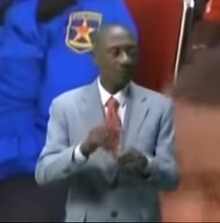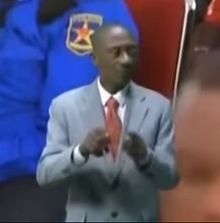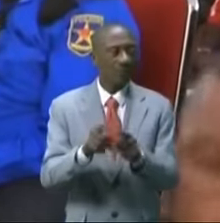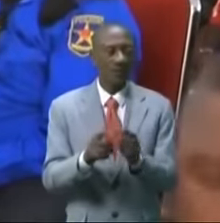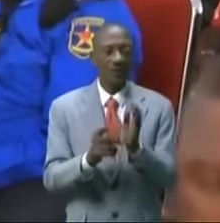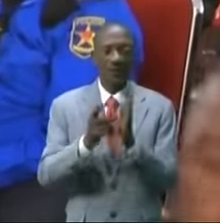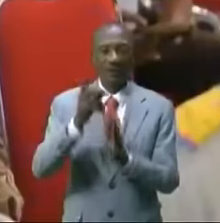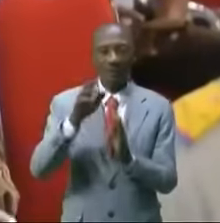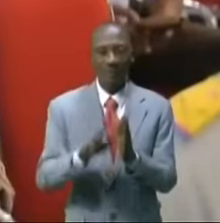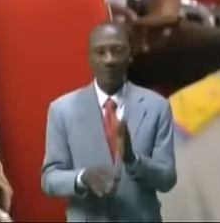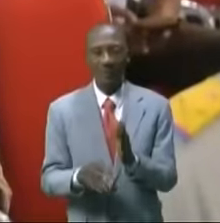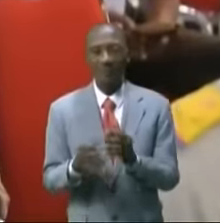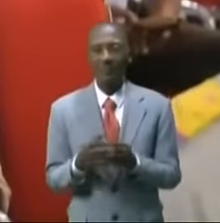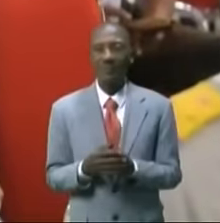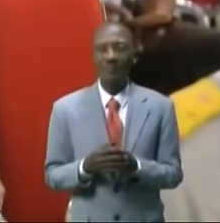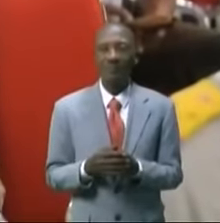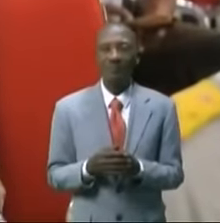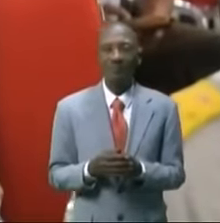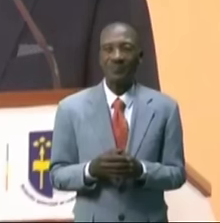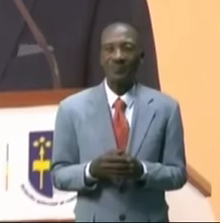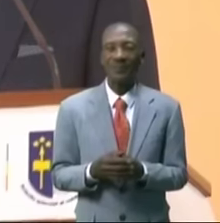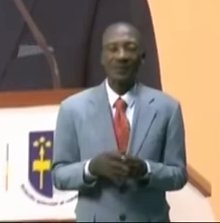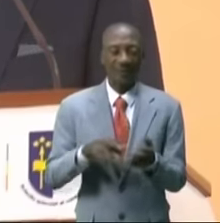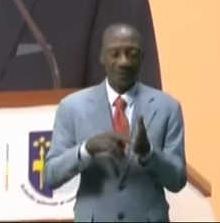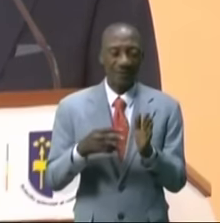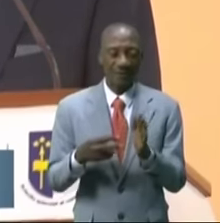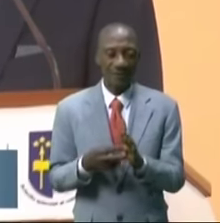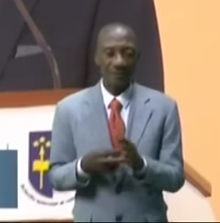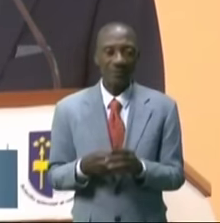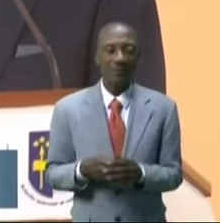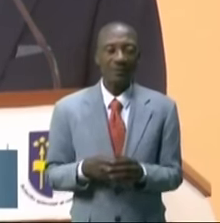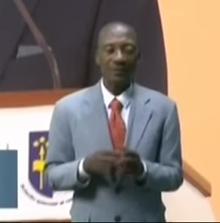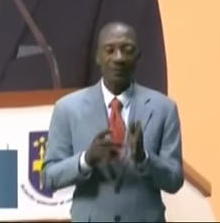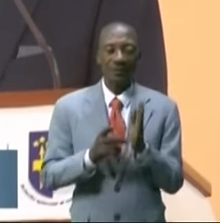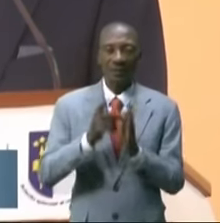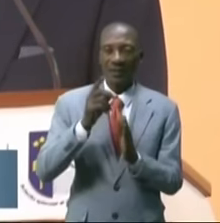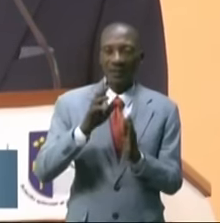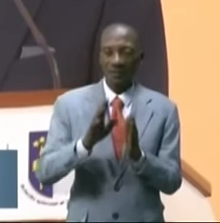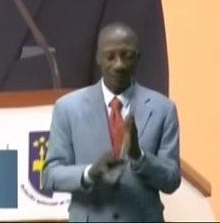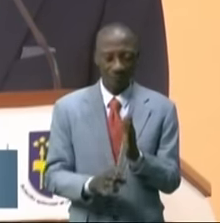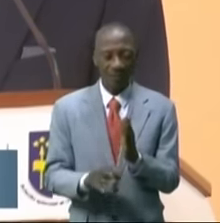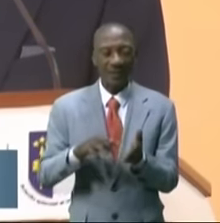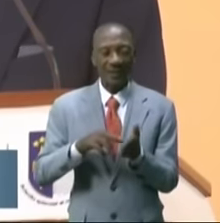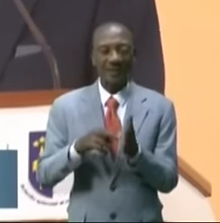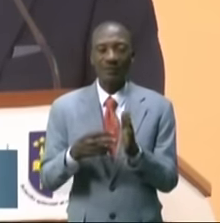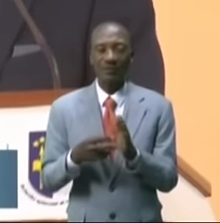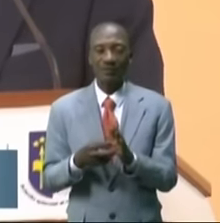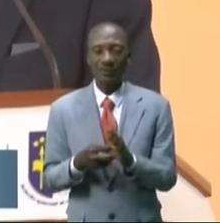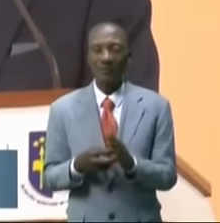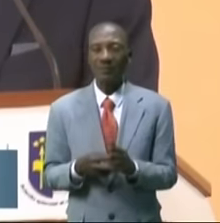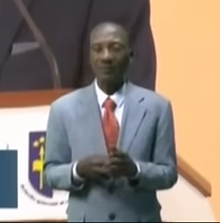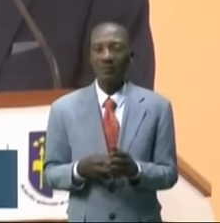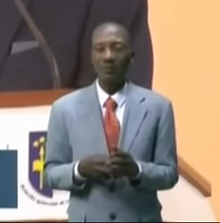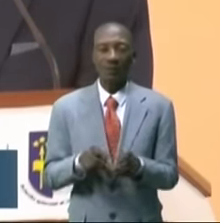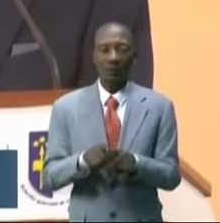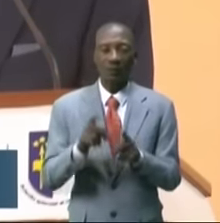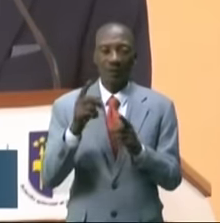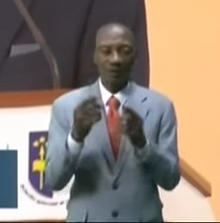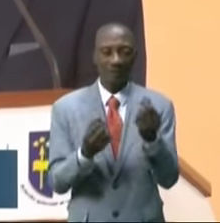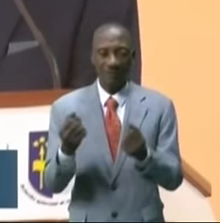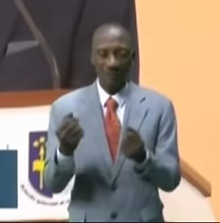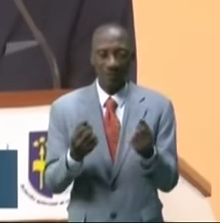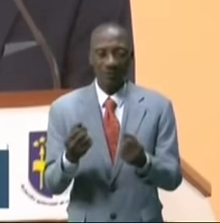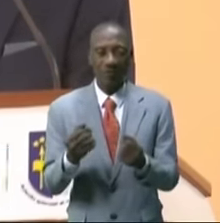développement. Autrement dire, le développement suppose un véhicule